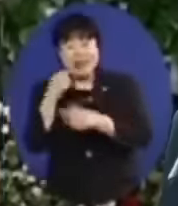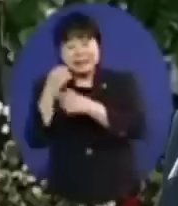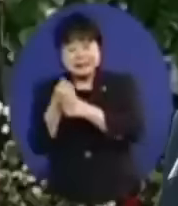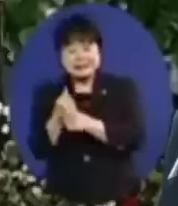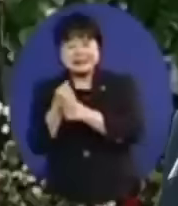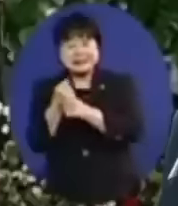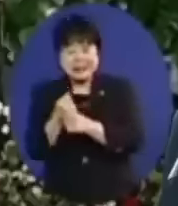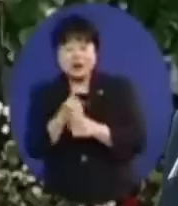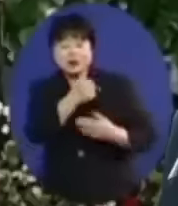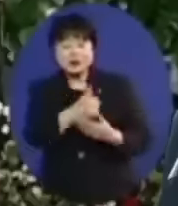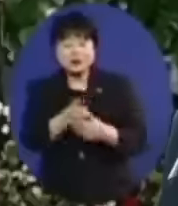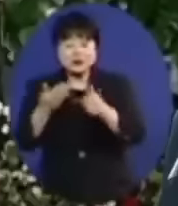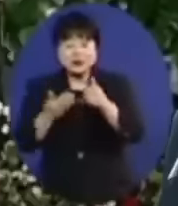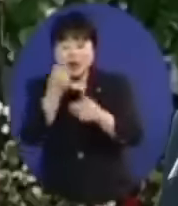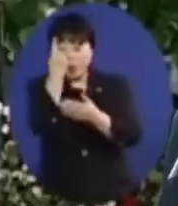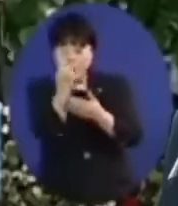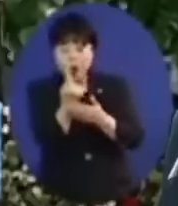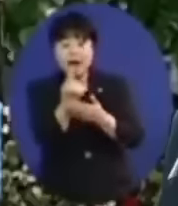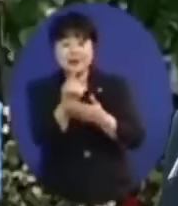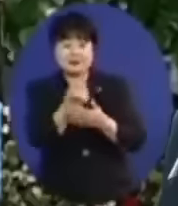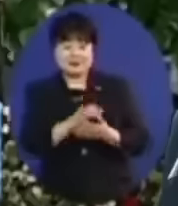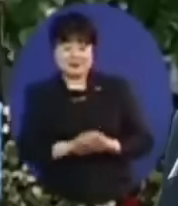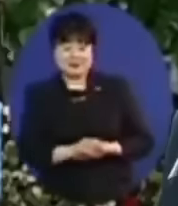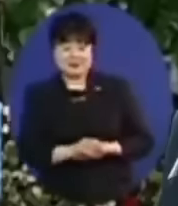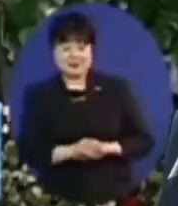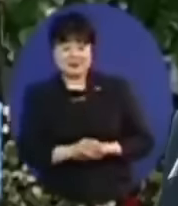의지하고 주님께 나옴으로